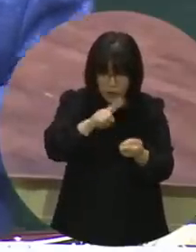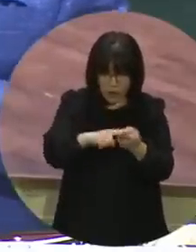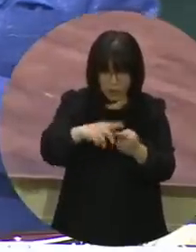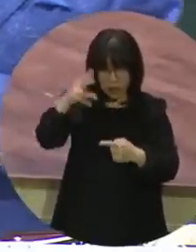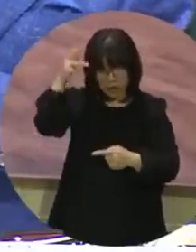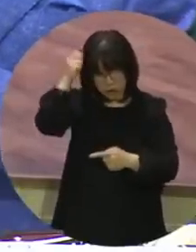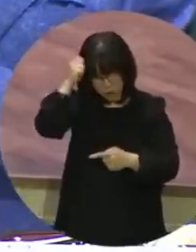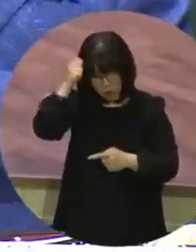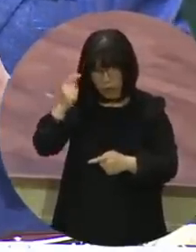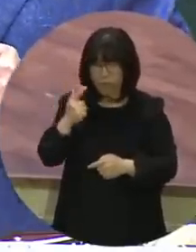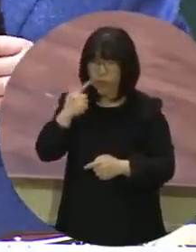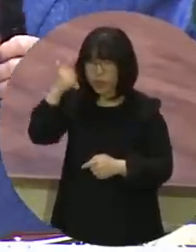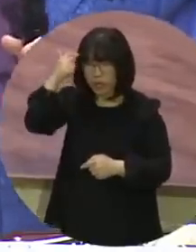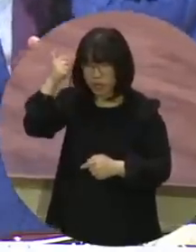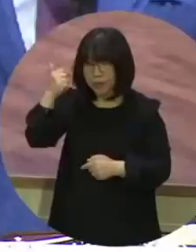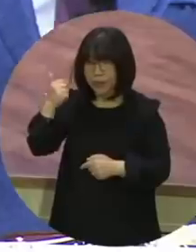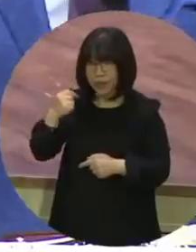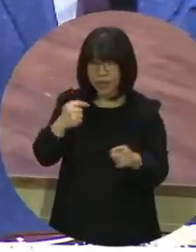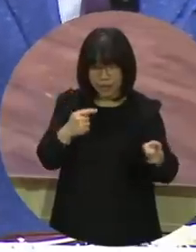그분 진짜